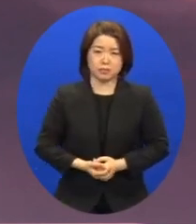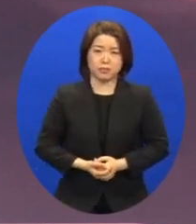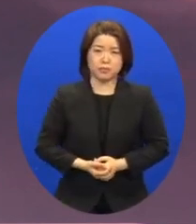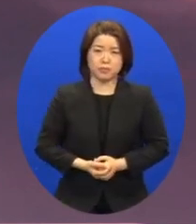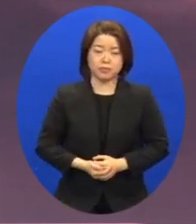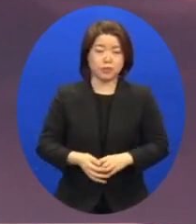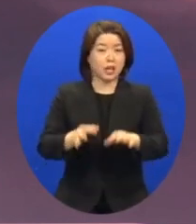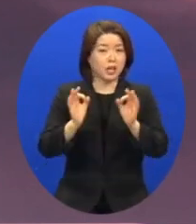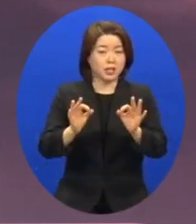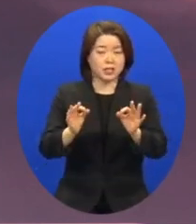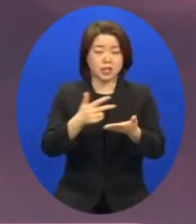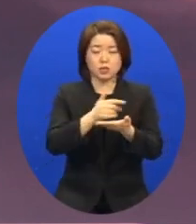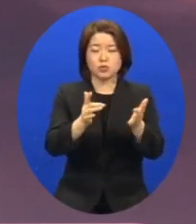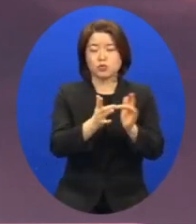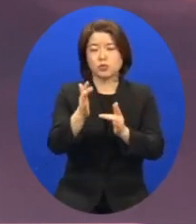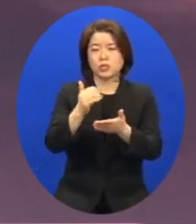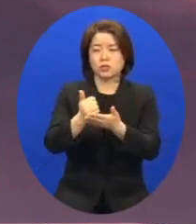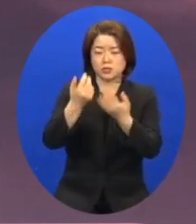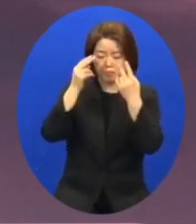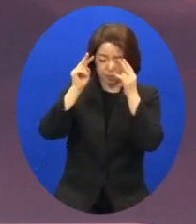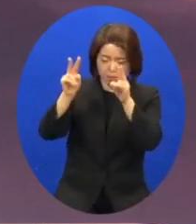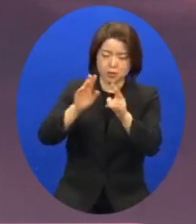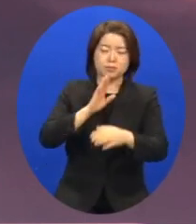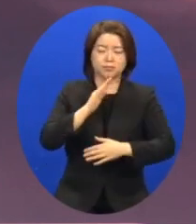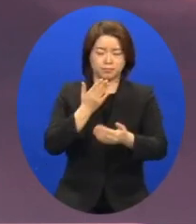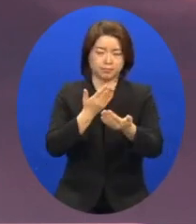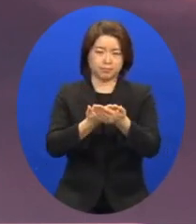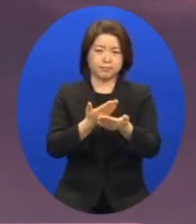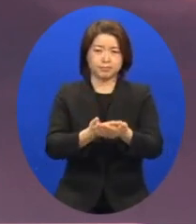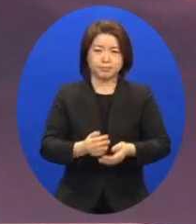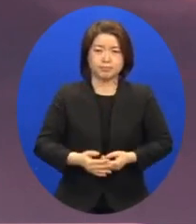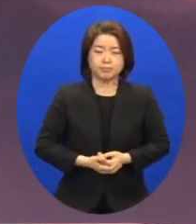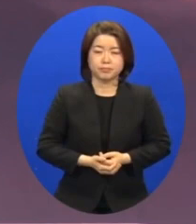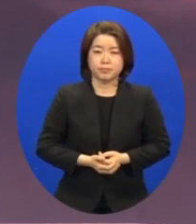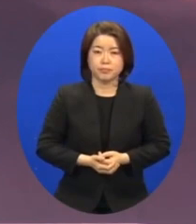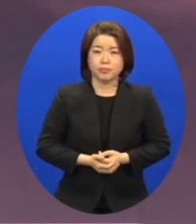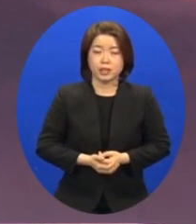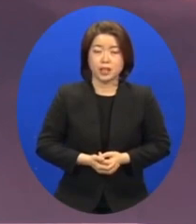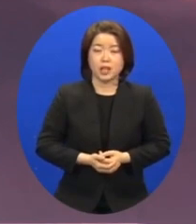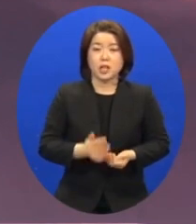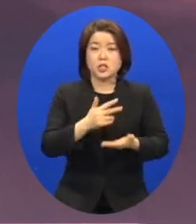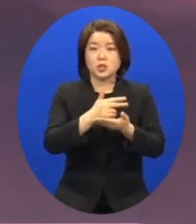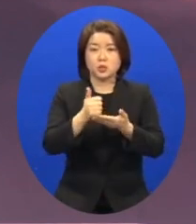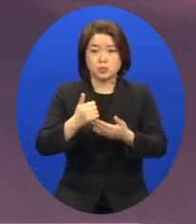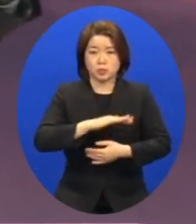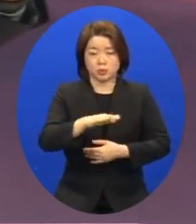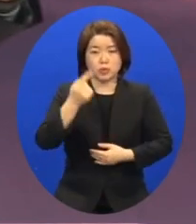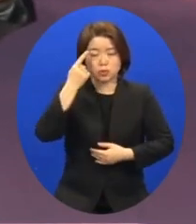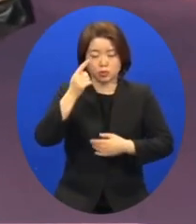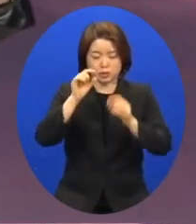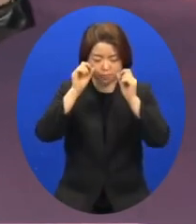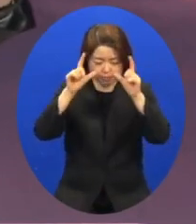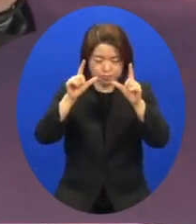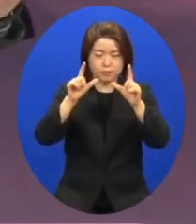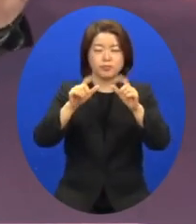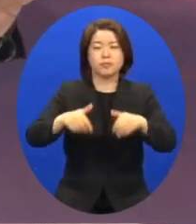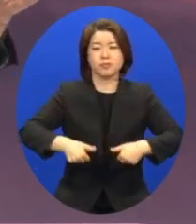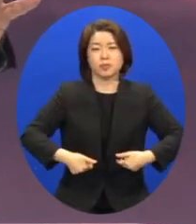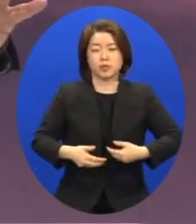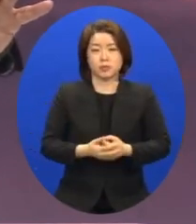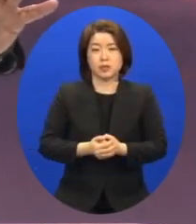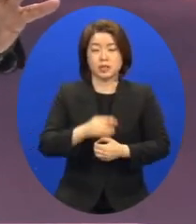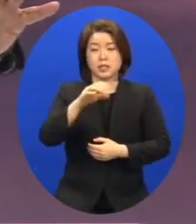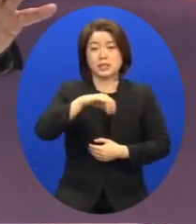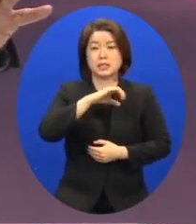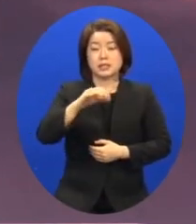2세는 진짜 주 예수님을 바라봐야 되는 예수님 주님의 우리눈에 열려야 합니다 십자가의